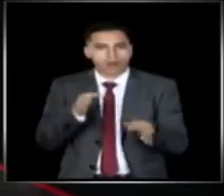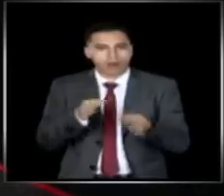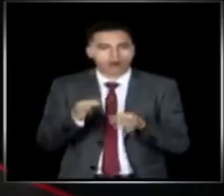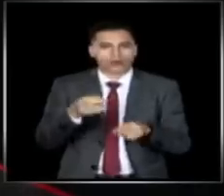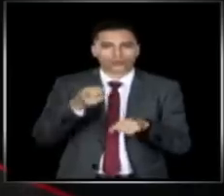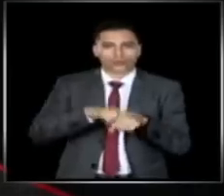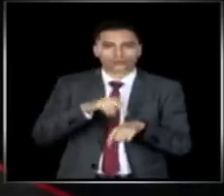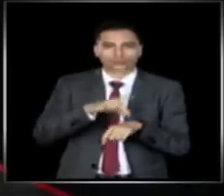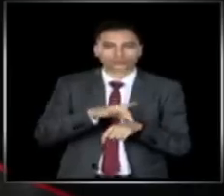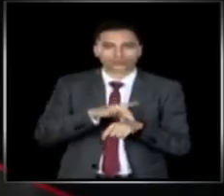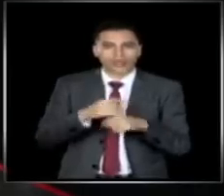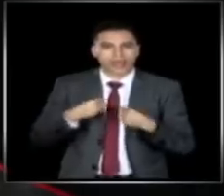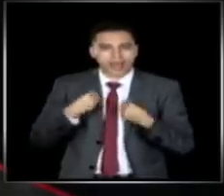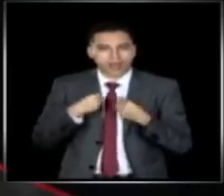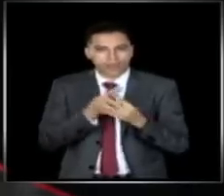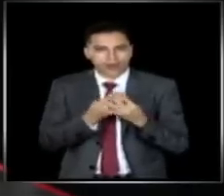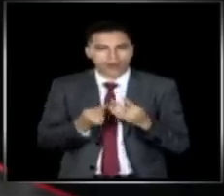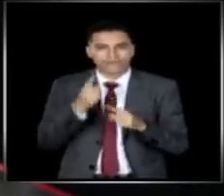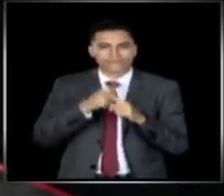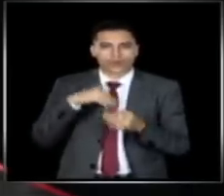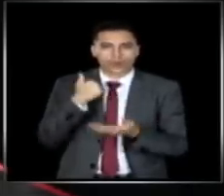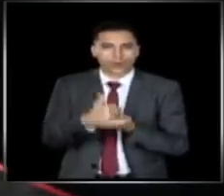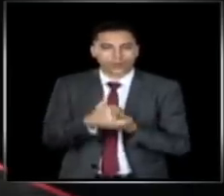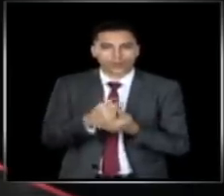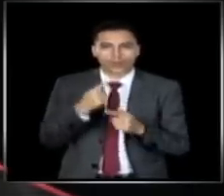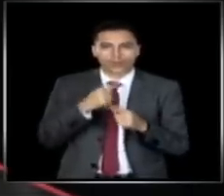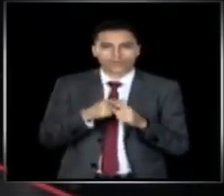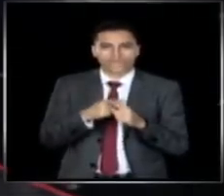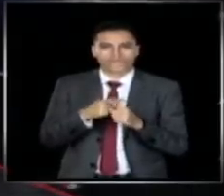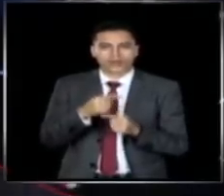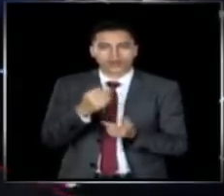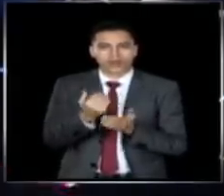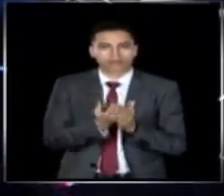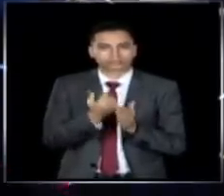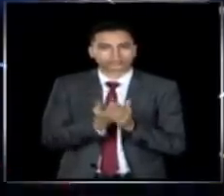البيطري والحقوق والاقتصاد والأداب والتجارة.